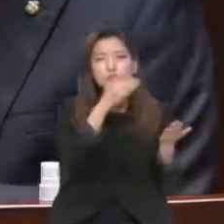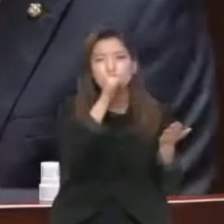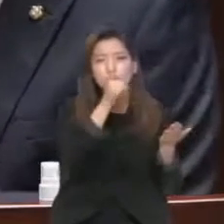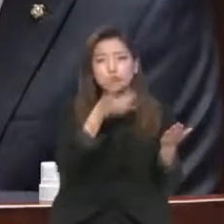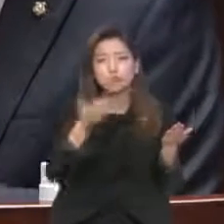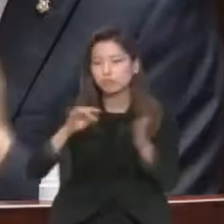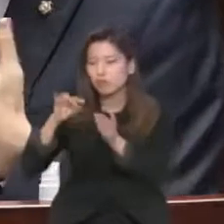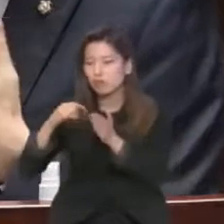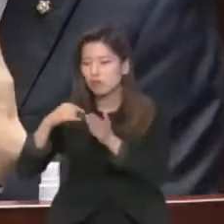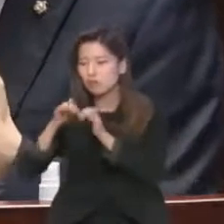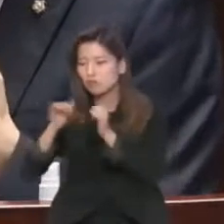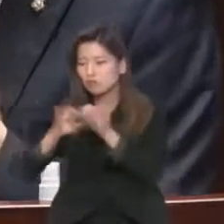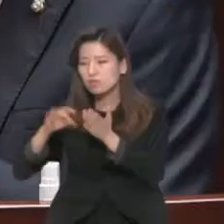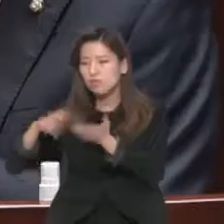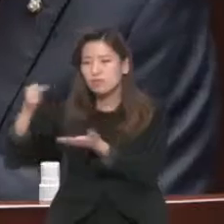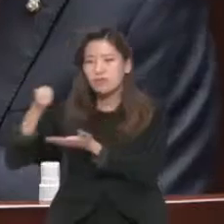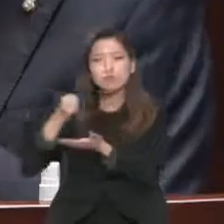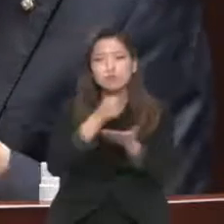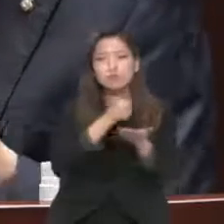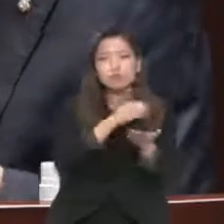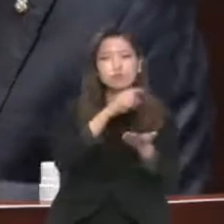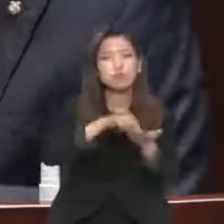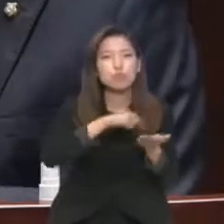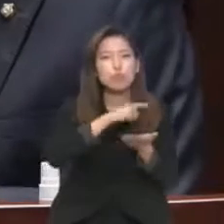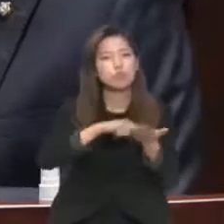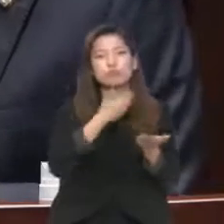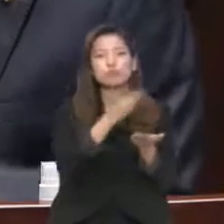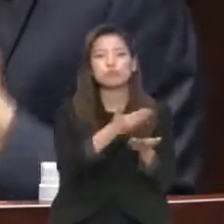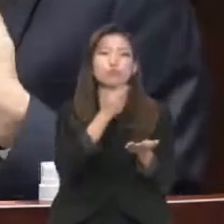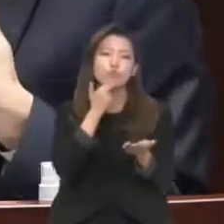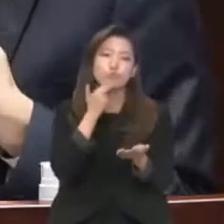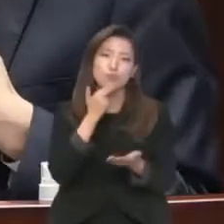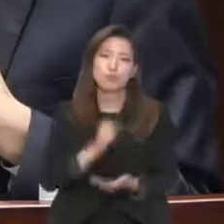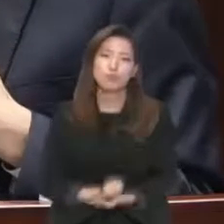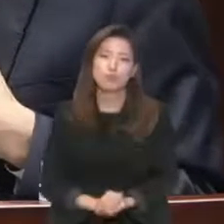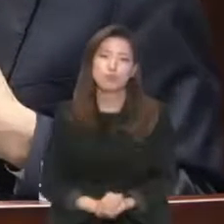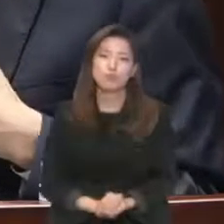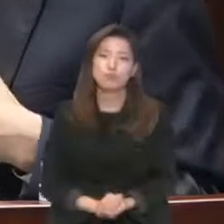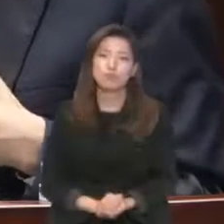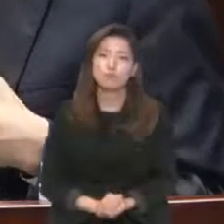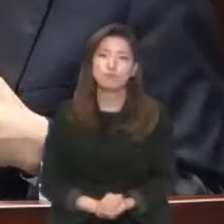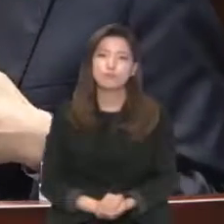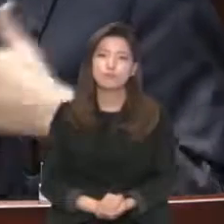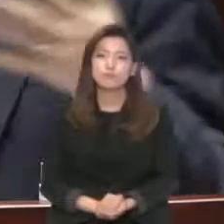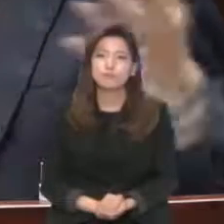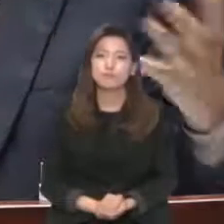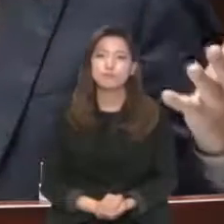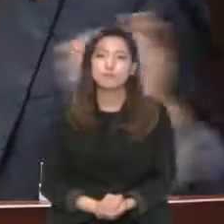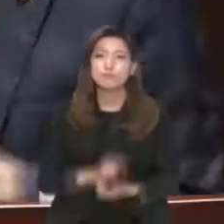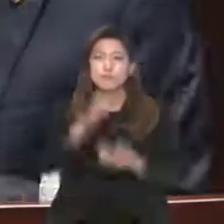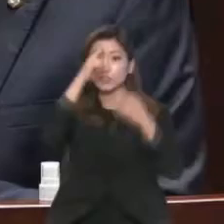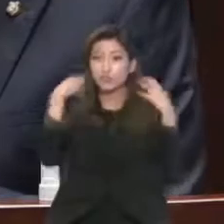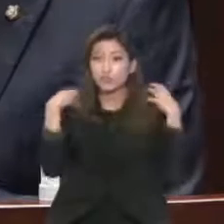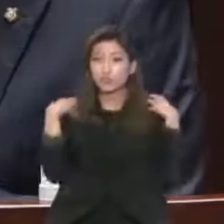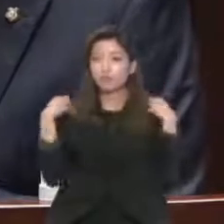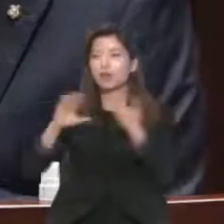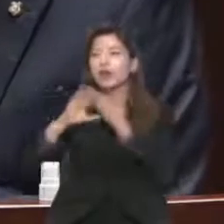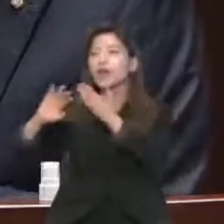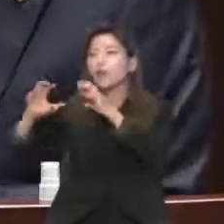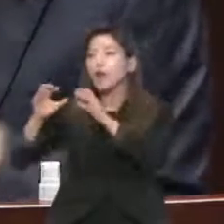국제법적 보호를 상대 국가에 요청하는 일을 감당하는 것이 우리 정부가 일반적으로 여러 해외 국가에